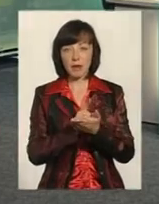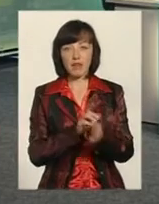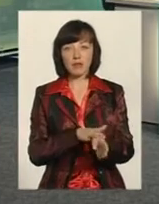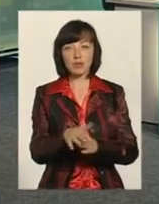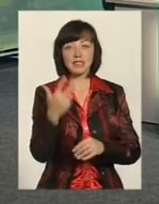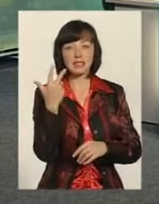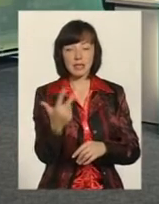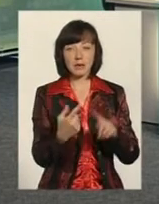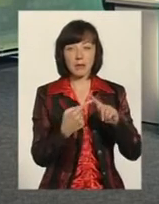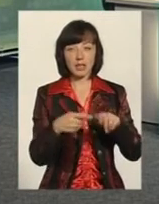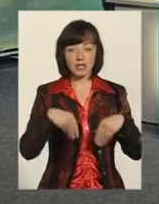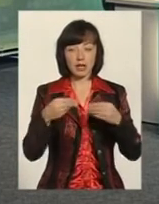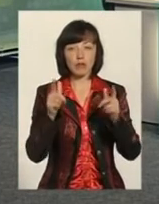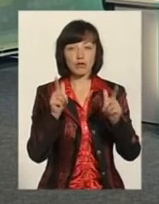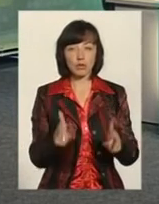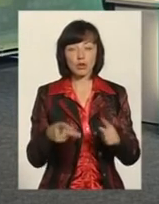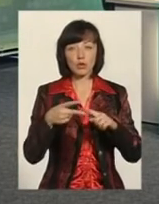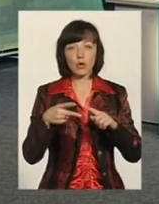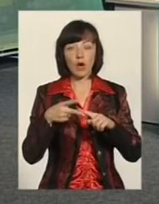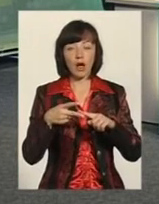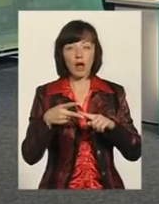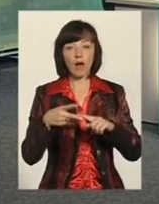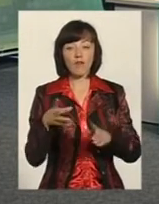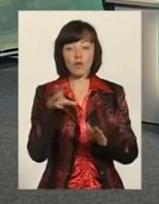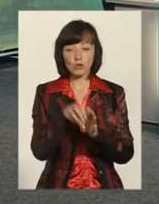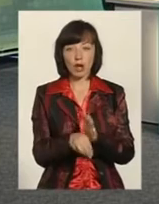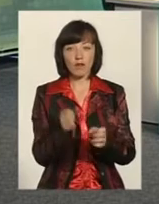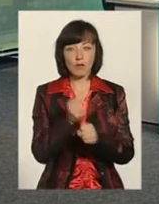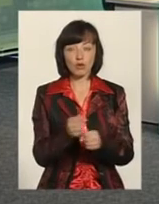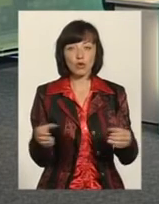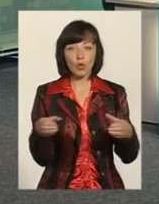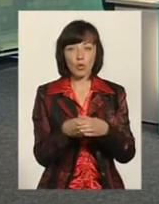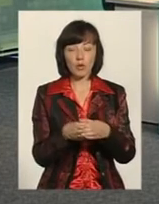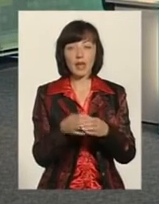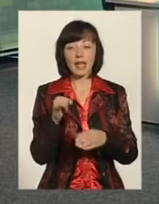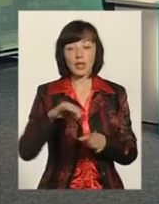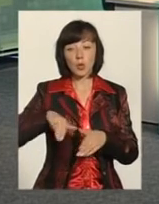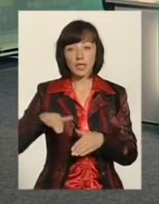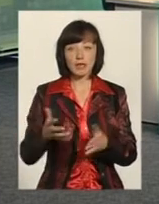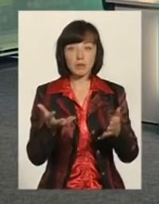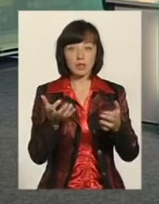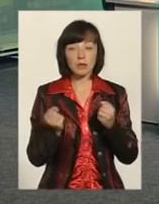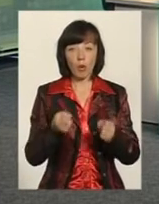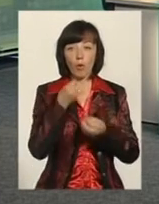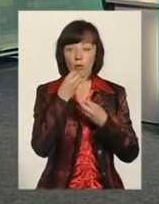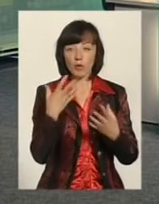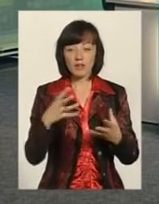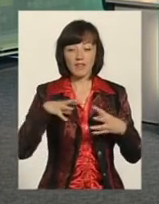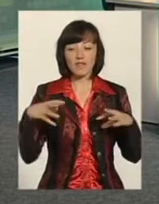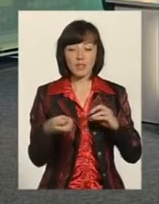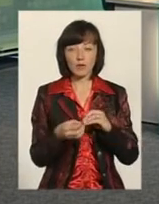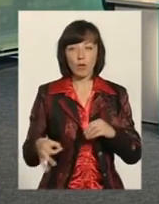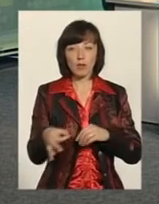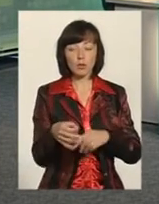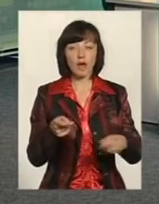3. Перша дає згоду, друга включає в робочу групу, і тоді після отримання позитивного висновку